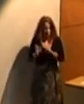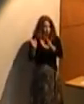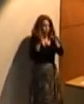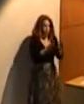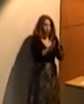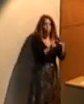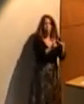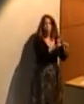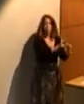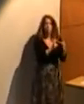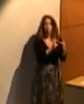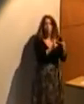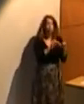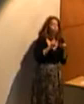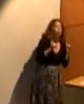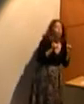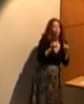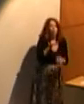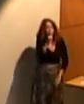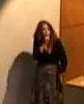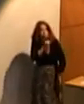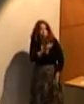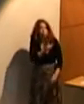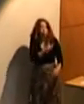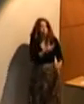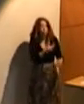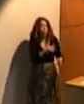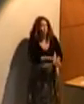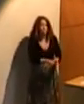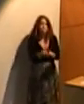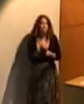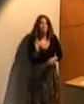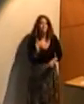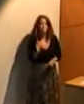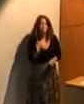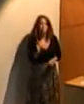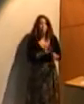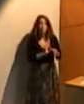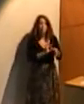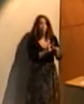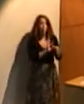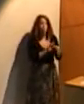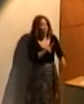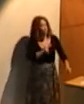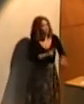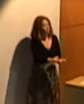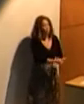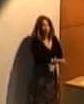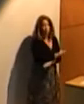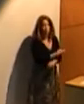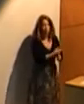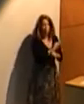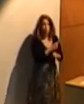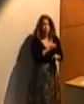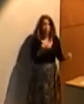que l'on soit âgées ou jeunes c'est la même chose une relation ne s'arrête jamais là je dis la pureté